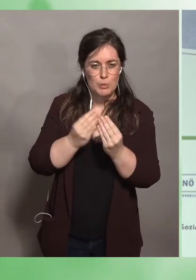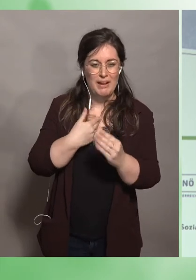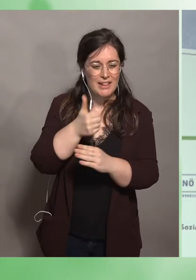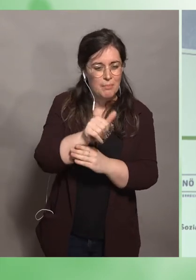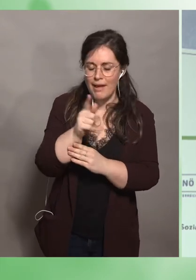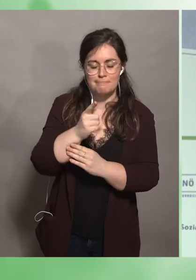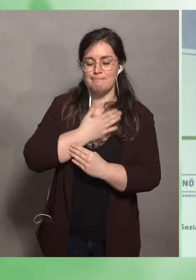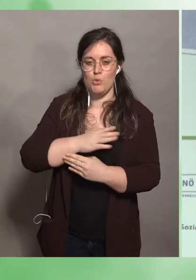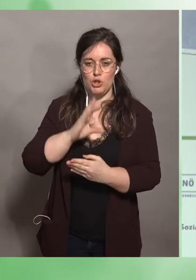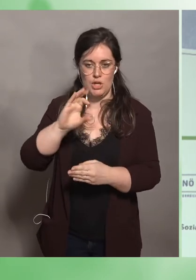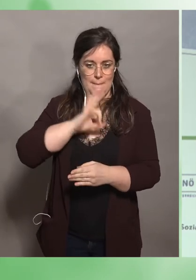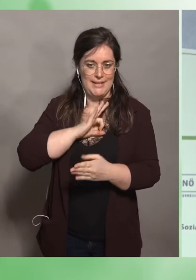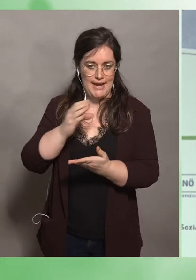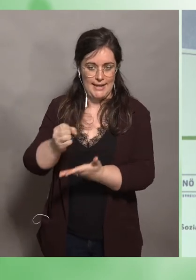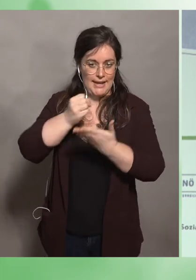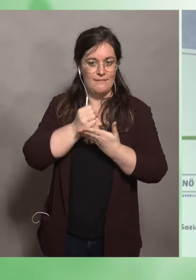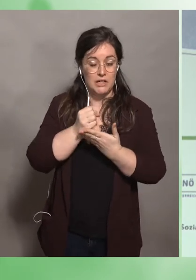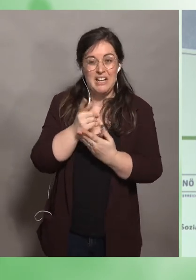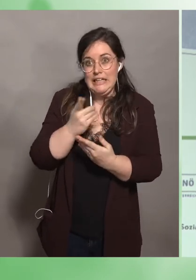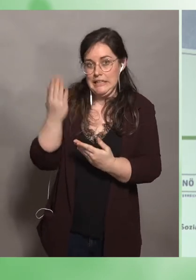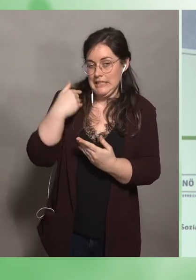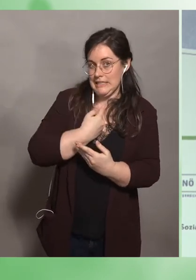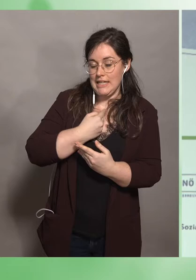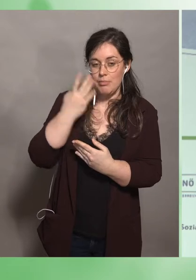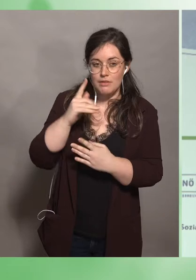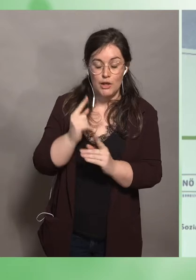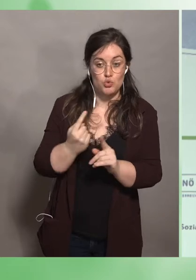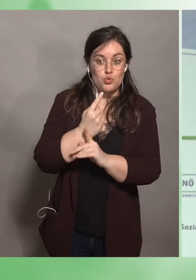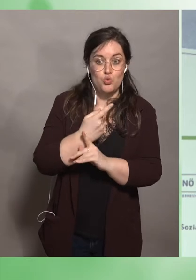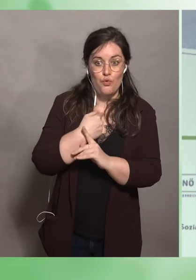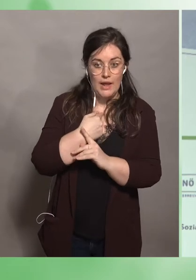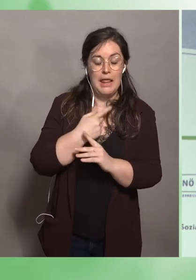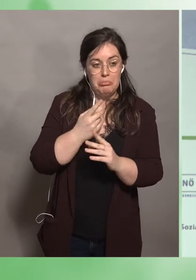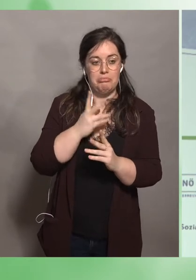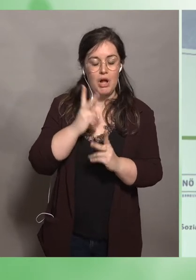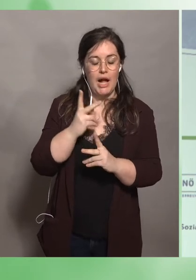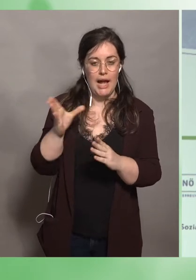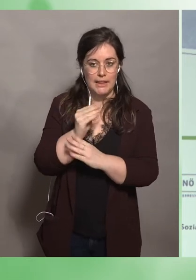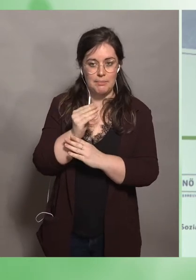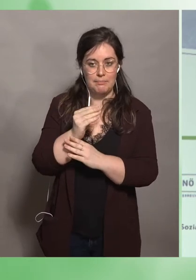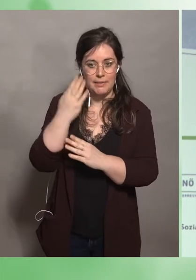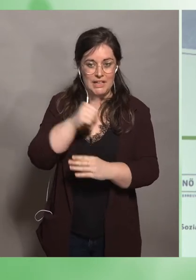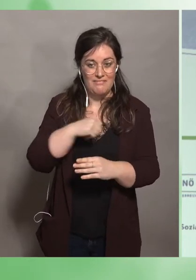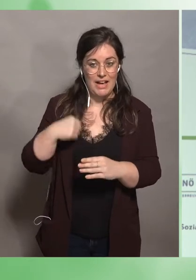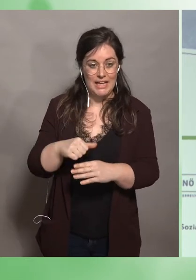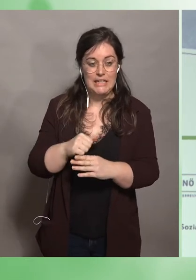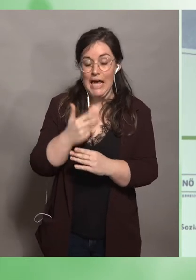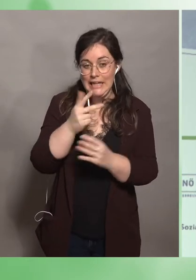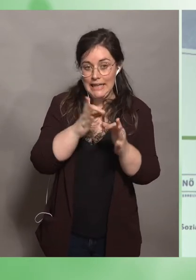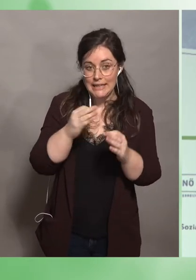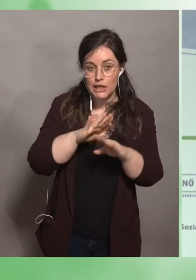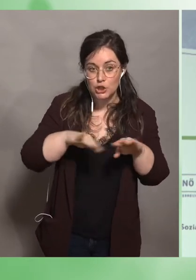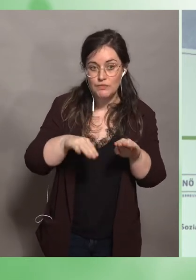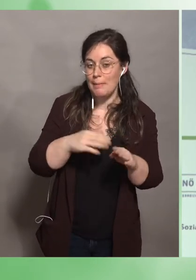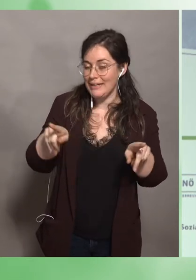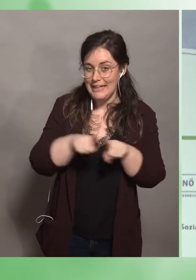Peking zufällig qualifiziert für die Paralympics und war dann 3 Wochen in China, bin an einem Tag geschwommen, gleich ins Finale gekommen und